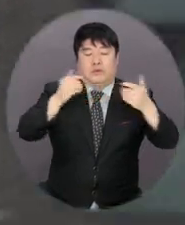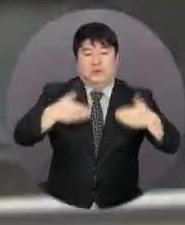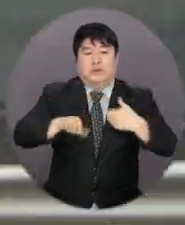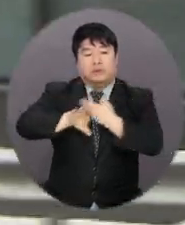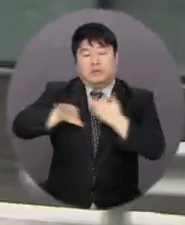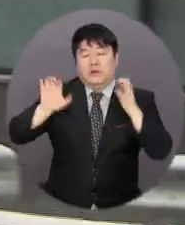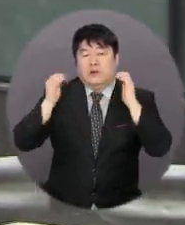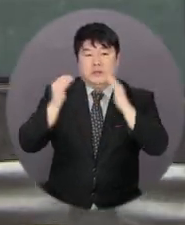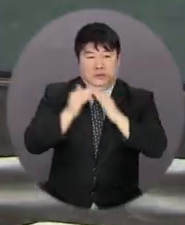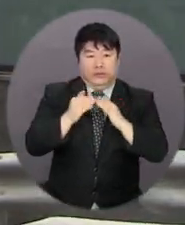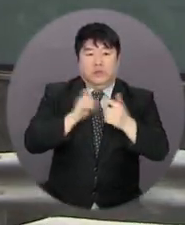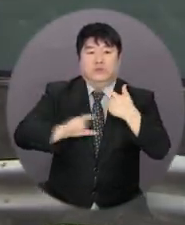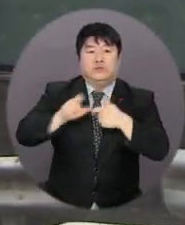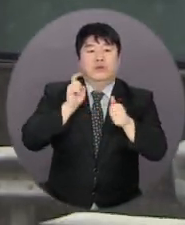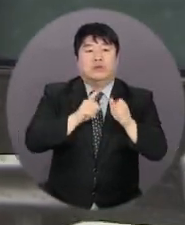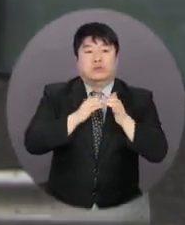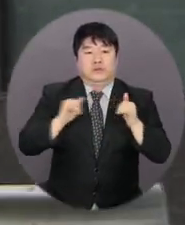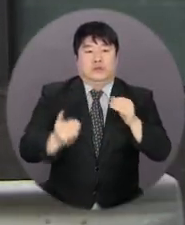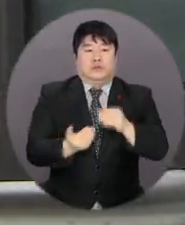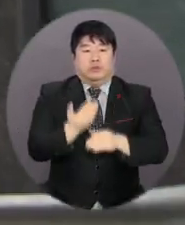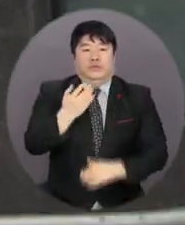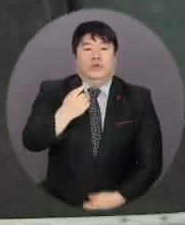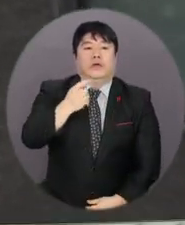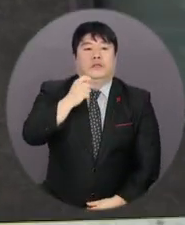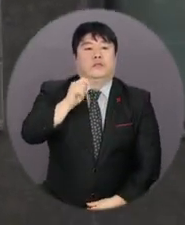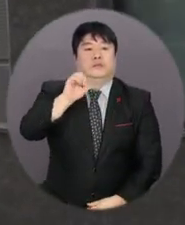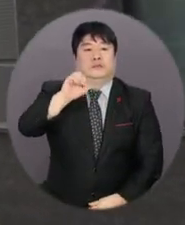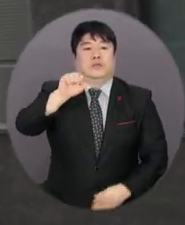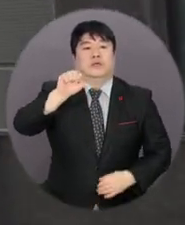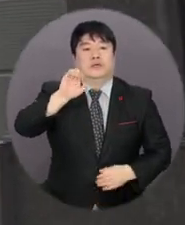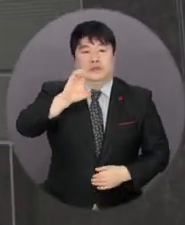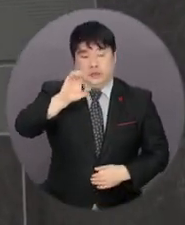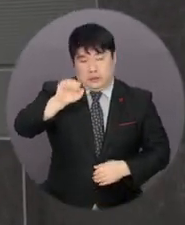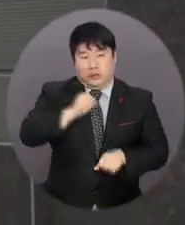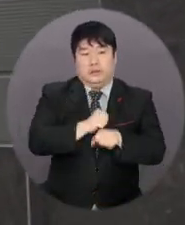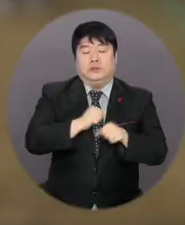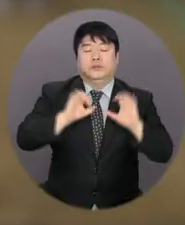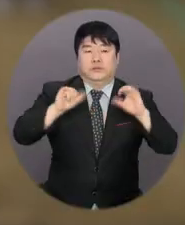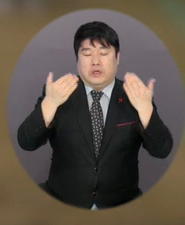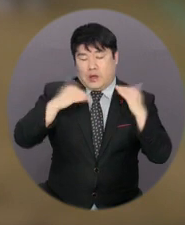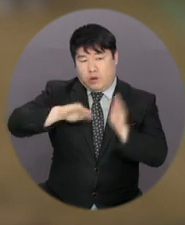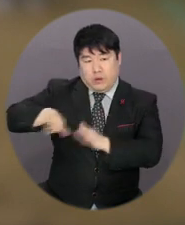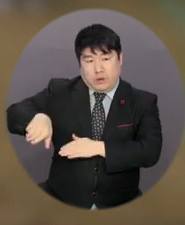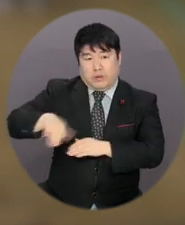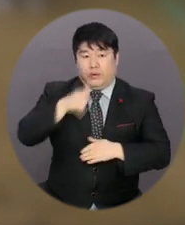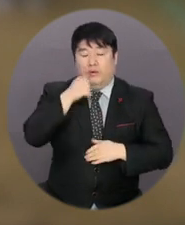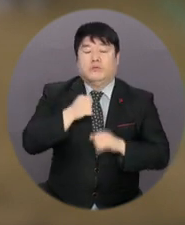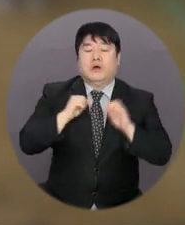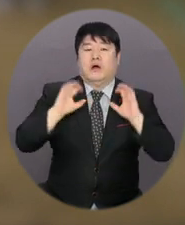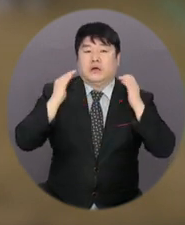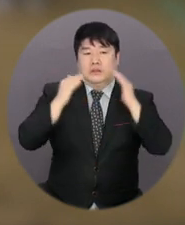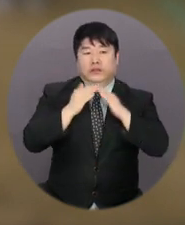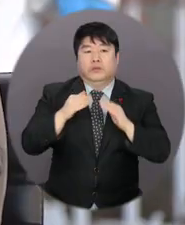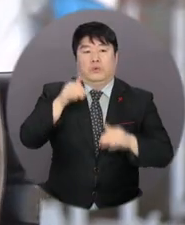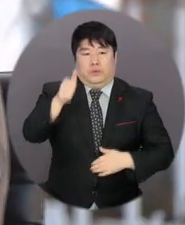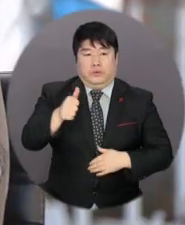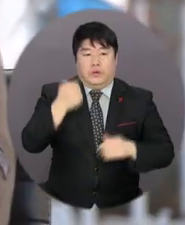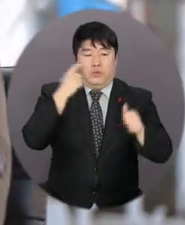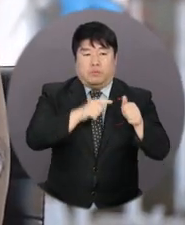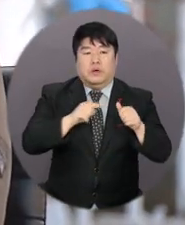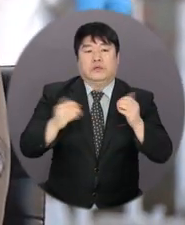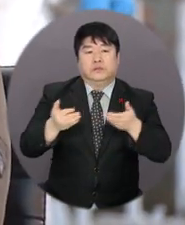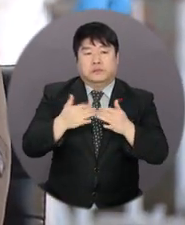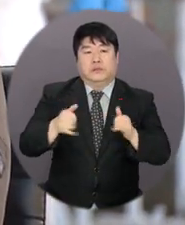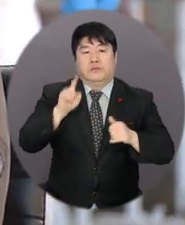어린이집에서도 추가 확진자가 나왔습니다. TCS 에이스 국제학교 바로 옆에 있는 어린이집에서 원장이 확진된 데 이어 직원 한